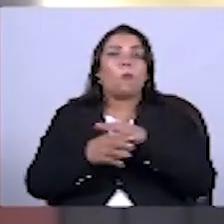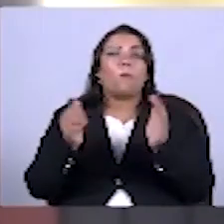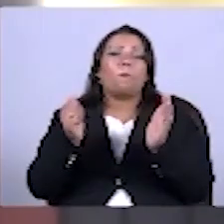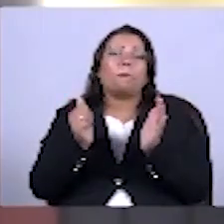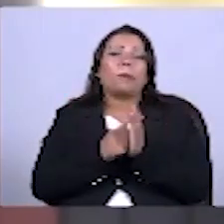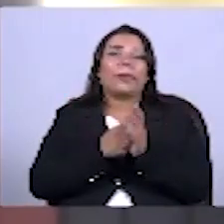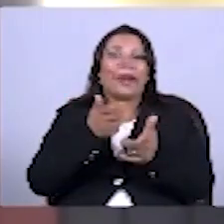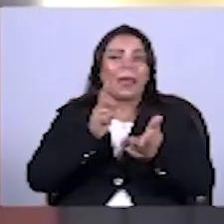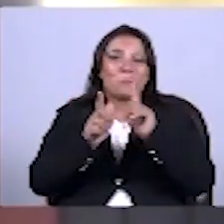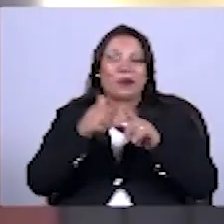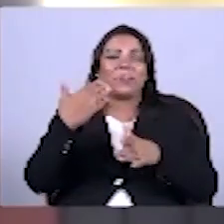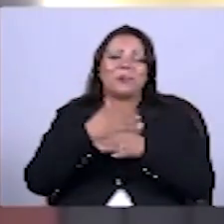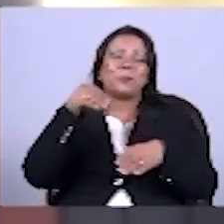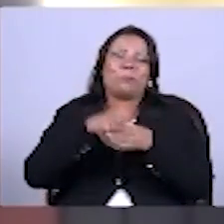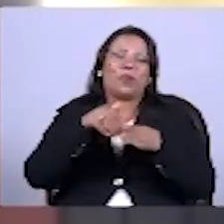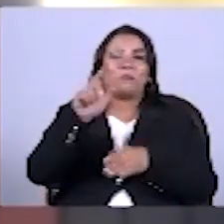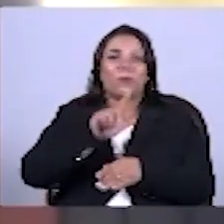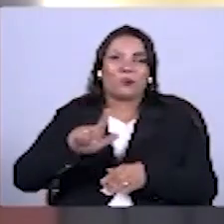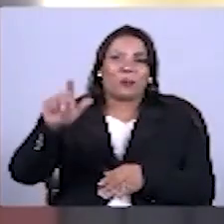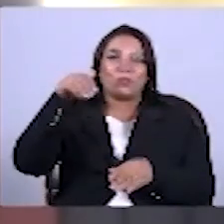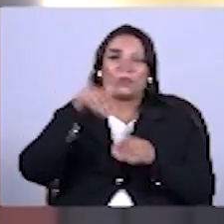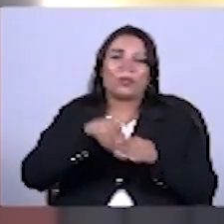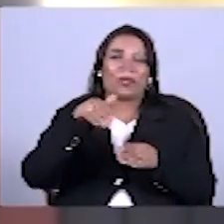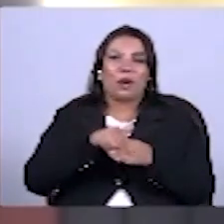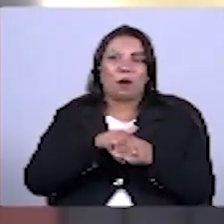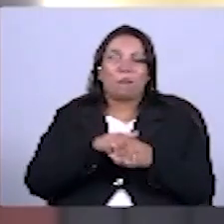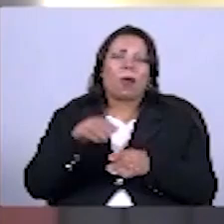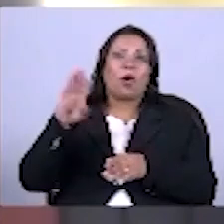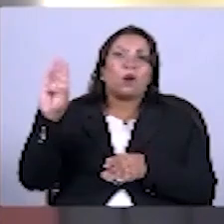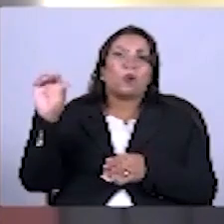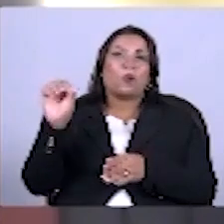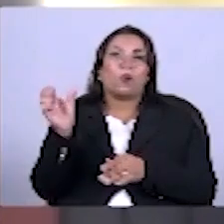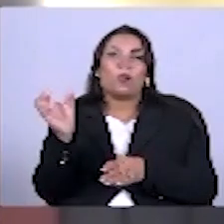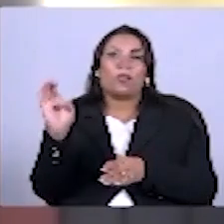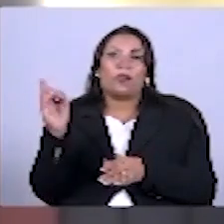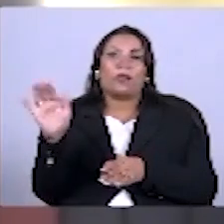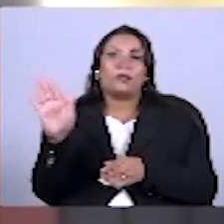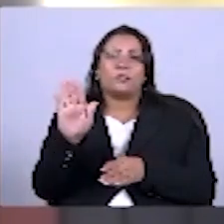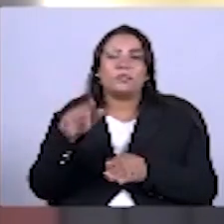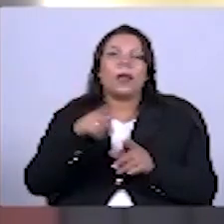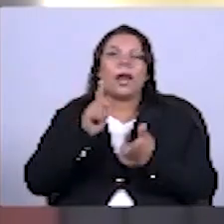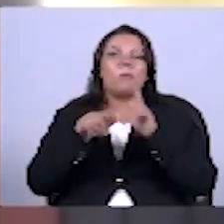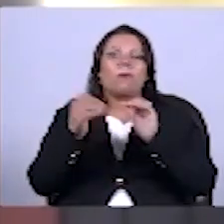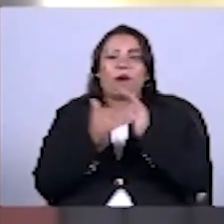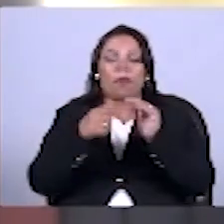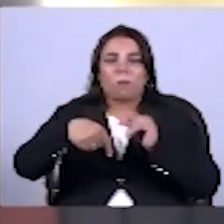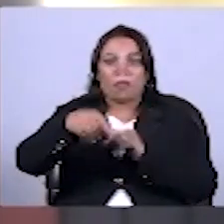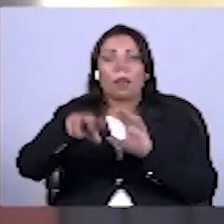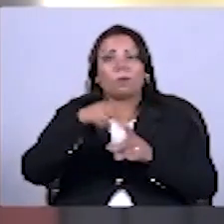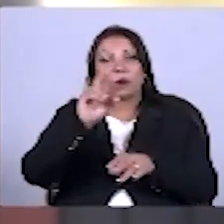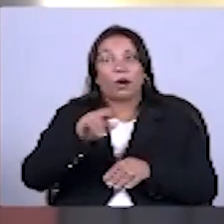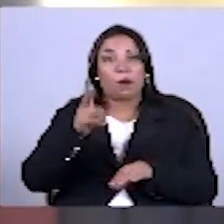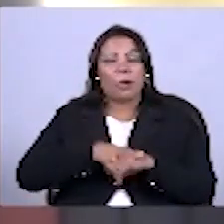الامريكي من الانتخابات الرئاسيه وانتخابات ايضا الكونجرس الامريكي في الايام المقبله